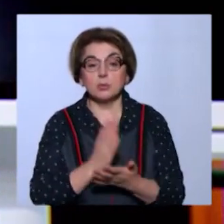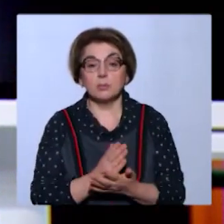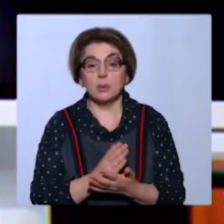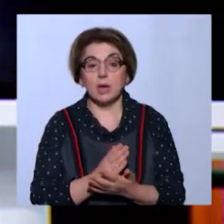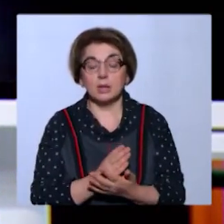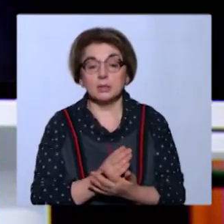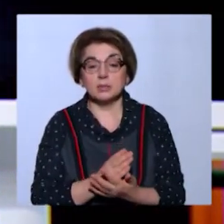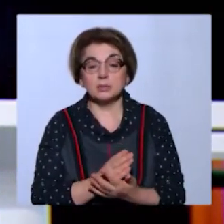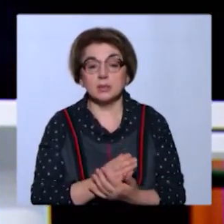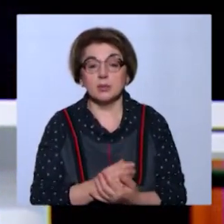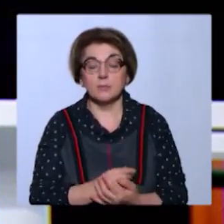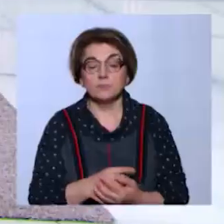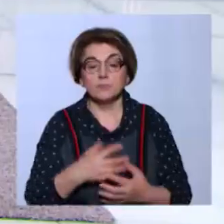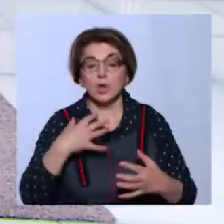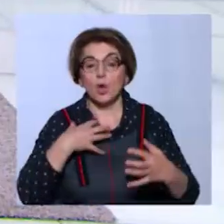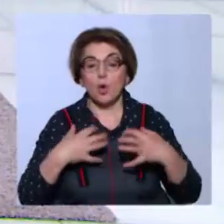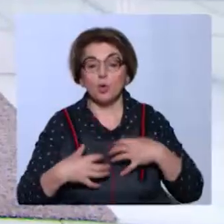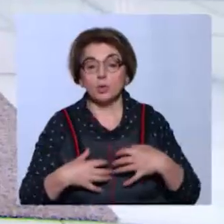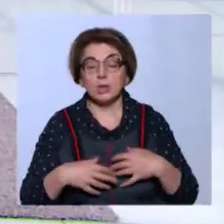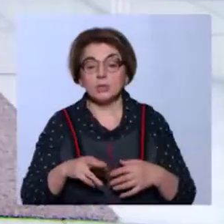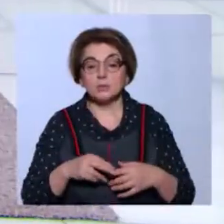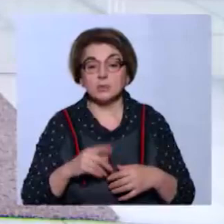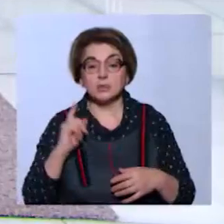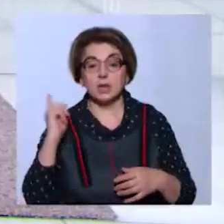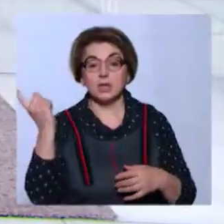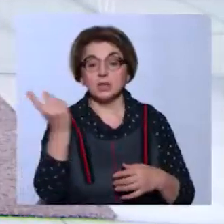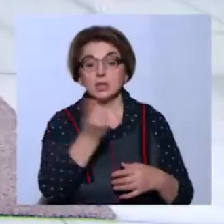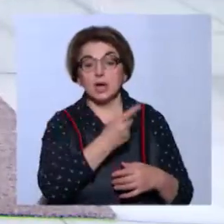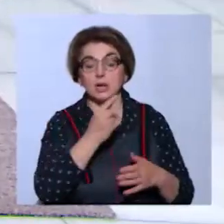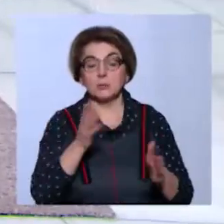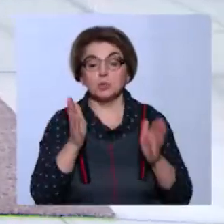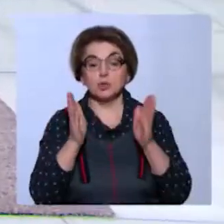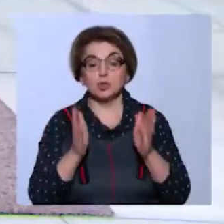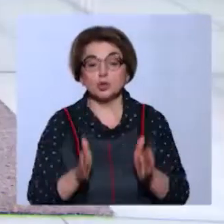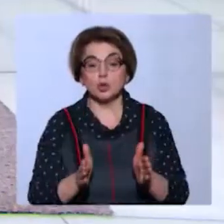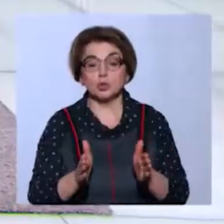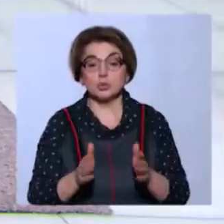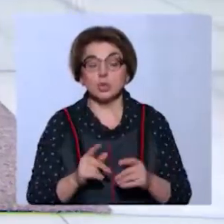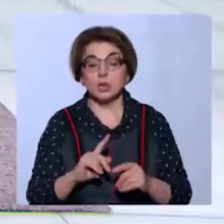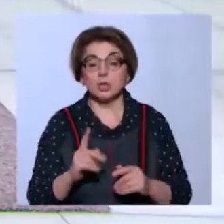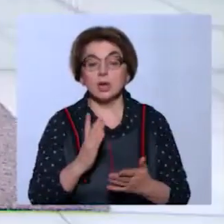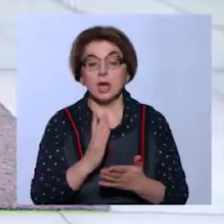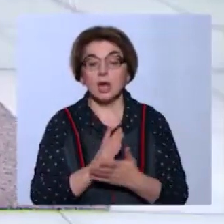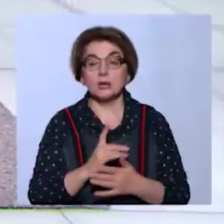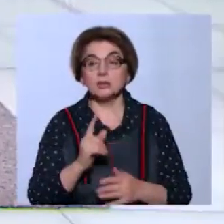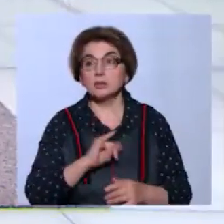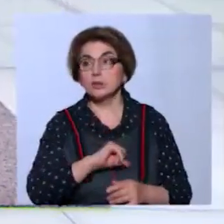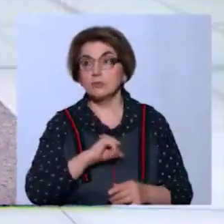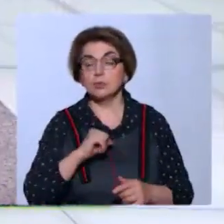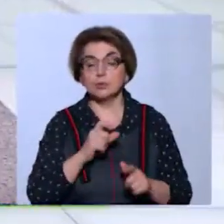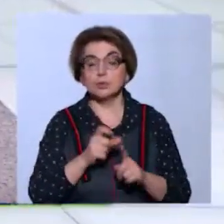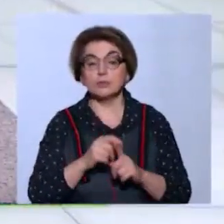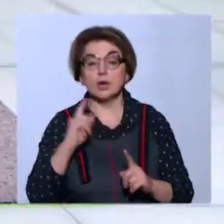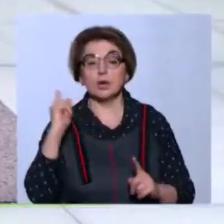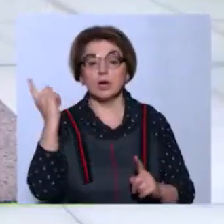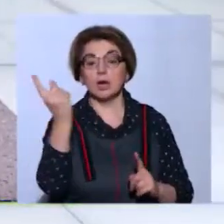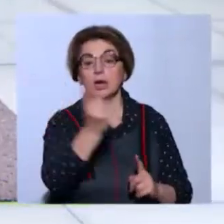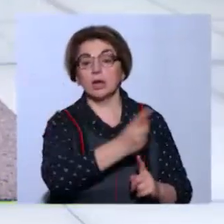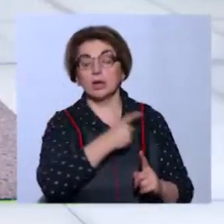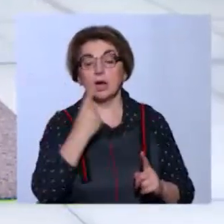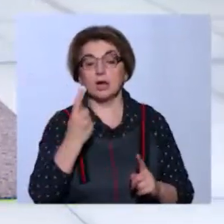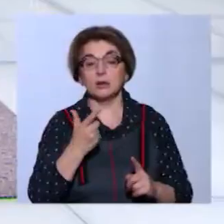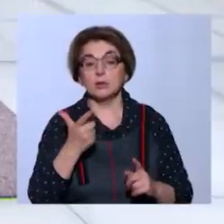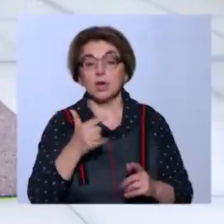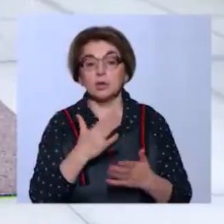არსებობს ორგანიზმსა და გარემოს შორის. აი, რა არის გარემო? გარემო არის ის,